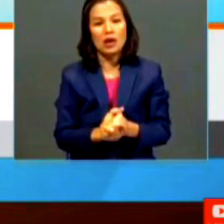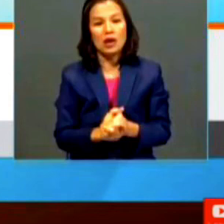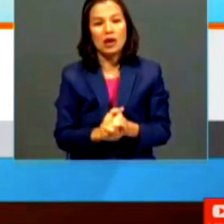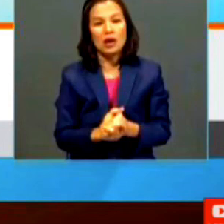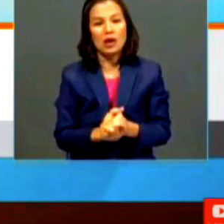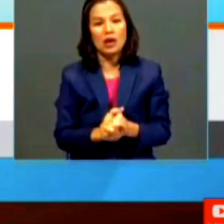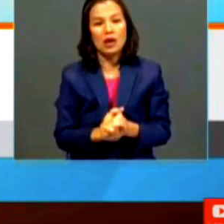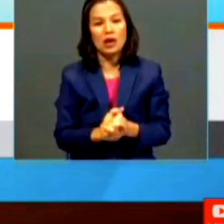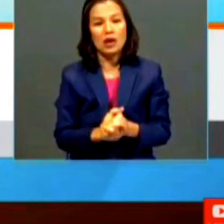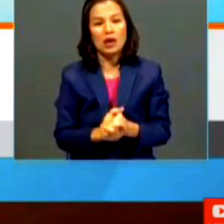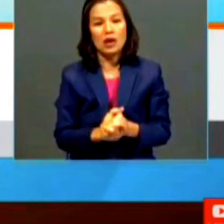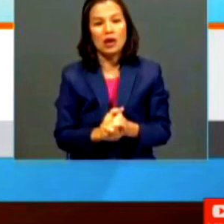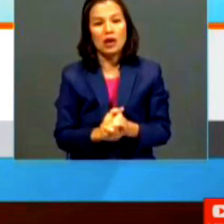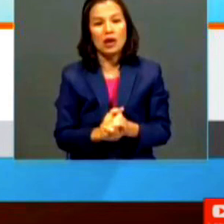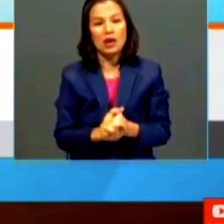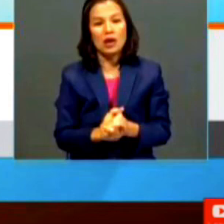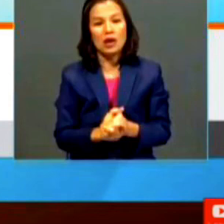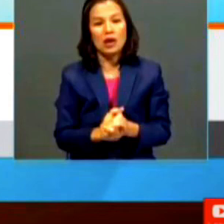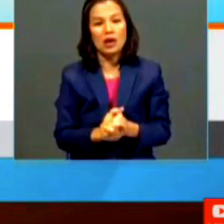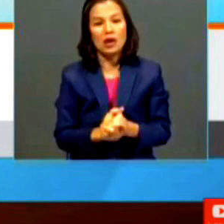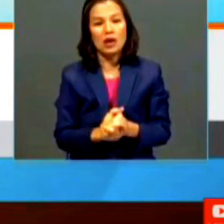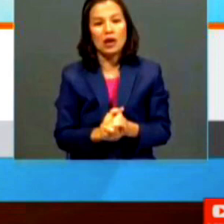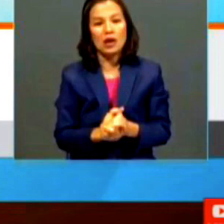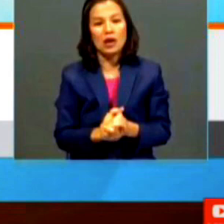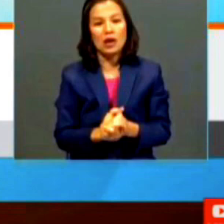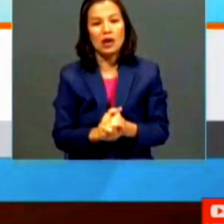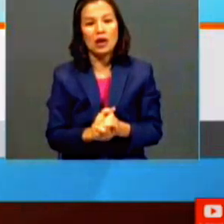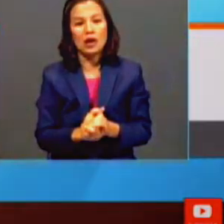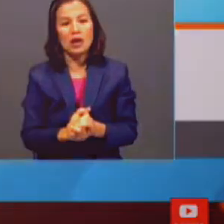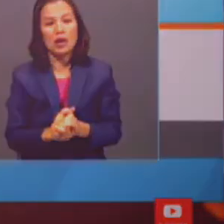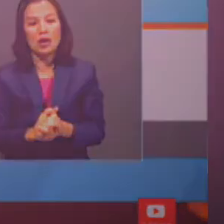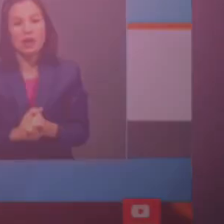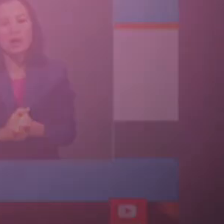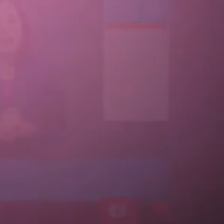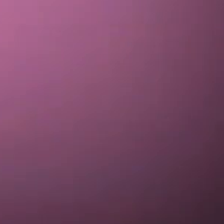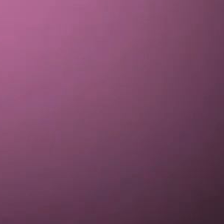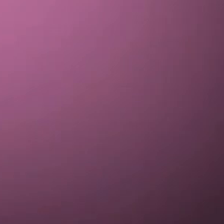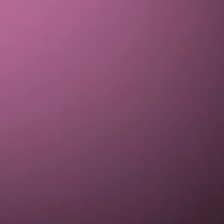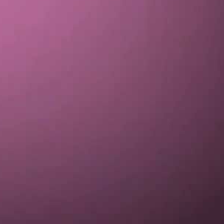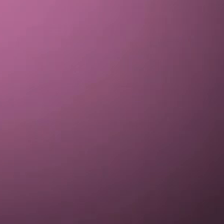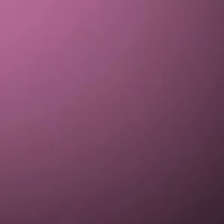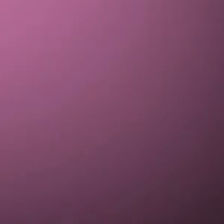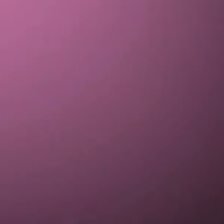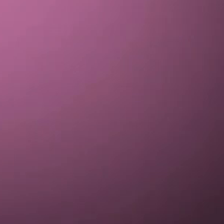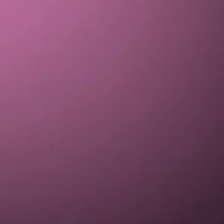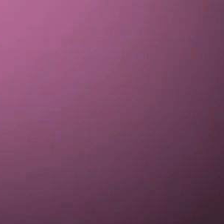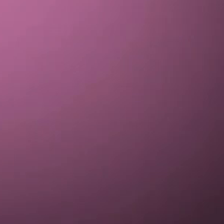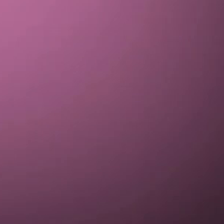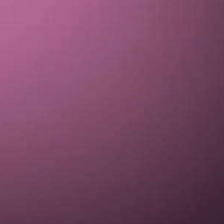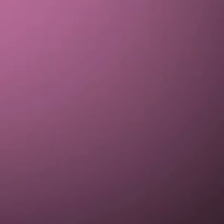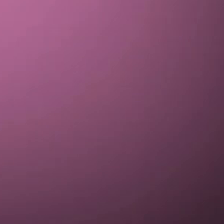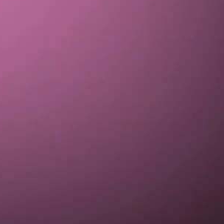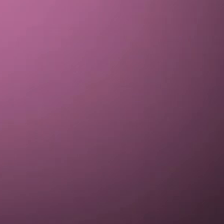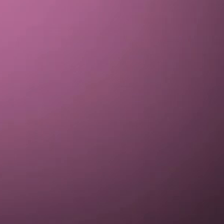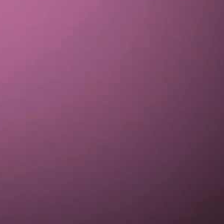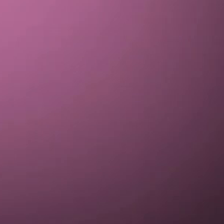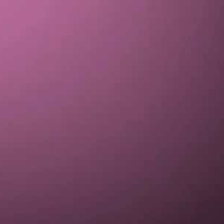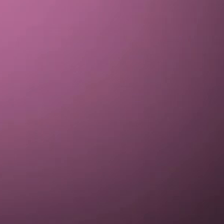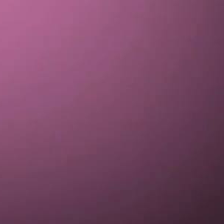I'm crossing the line again, falling on my knees.